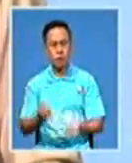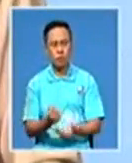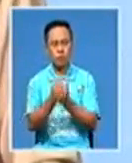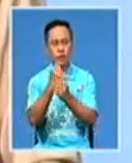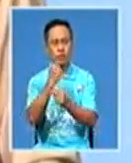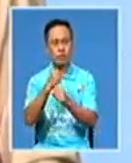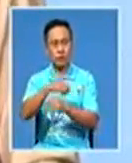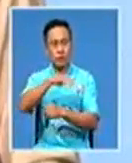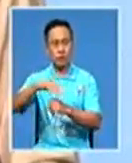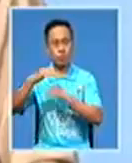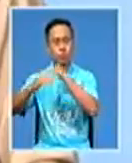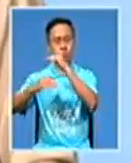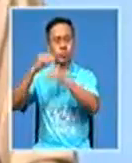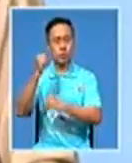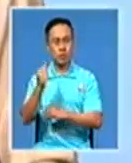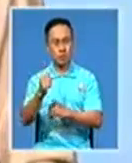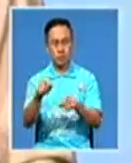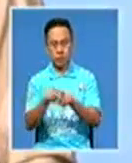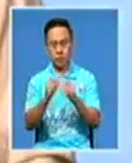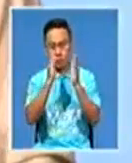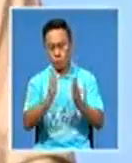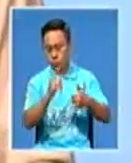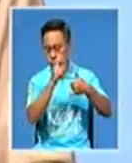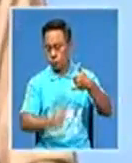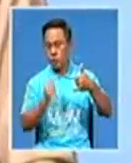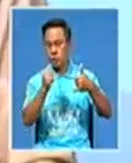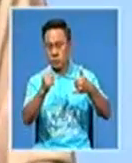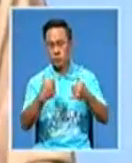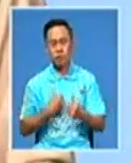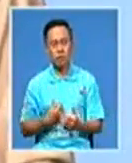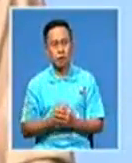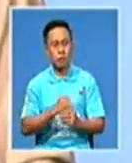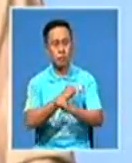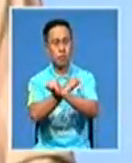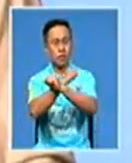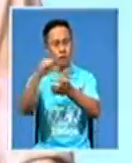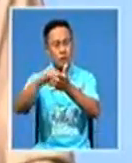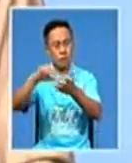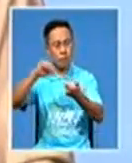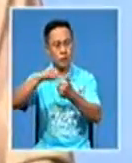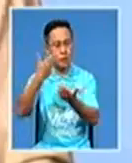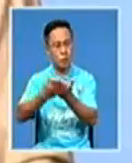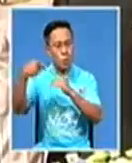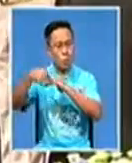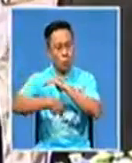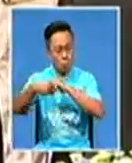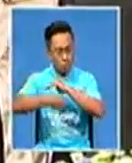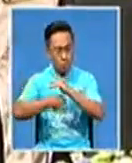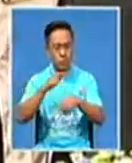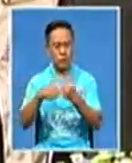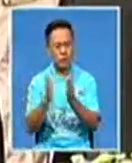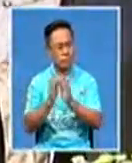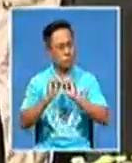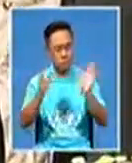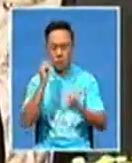ญเพื่อให้เด็กได้เจริญเติบโตขึ้นเป็นพลเมืองที่มีคุณภาพและเป็นการป้องกันแก้ไขปัญหาทุจริตคอร์รัปชันที่น่าจะได้ผลที่สุดนะ